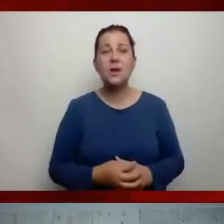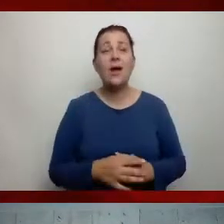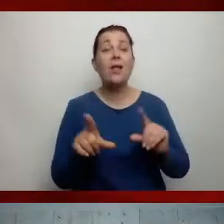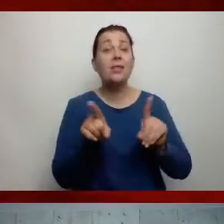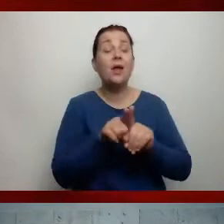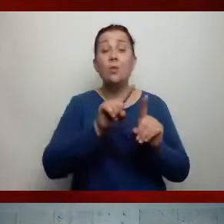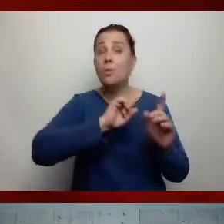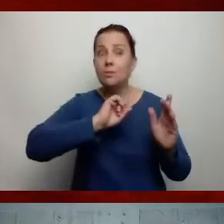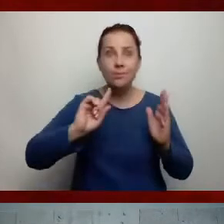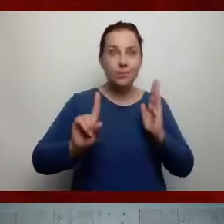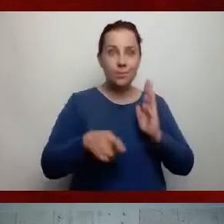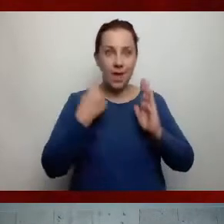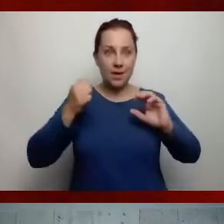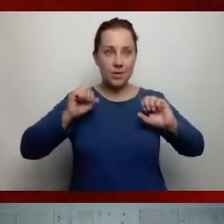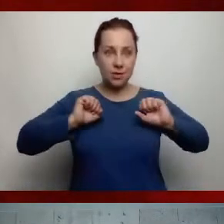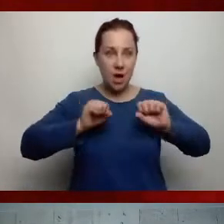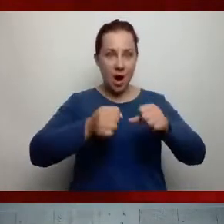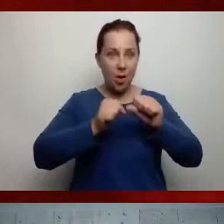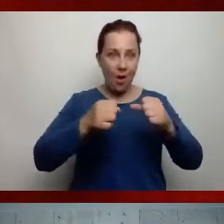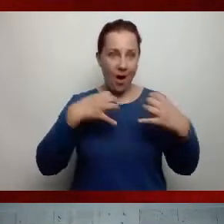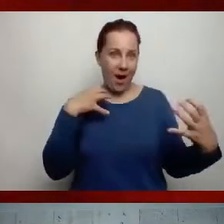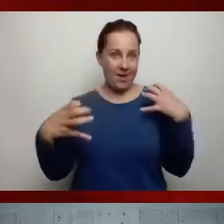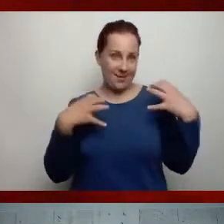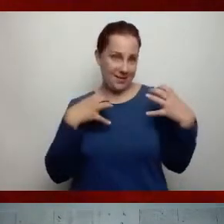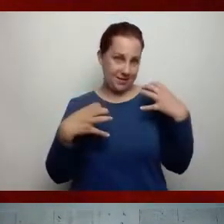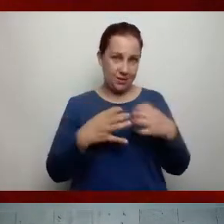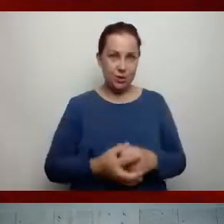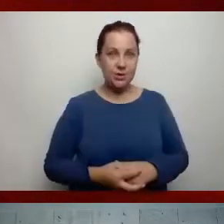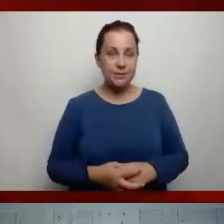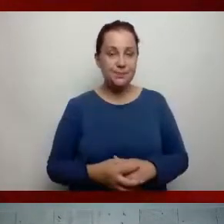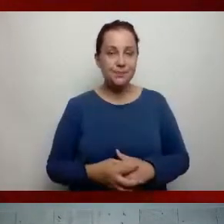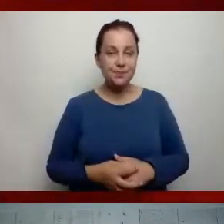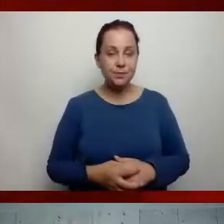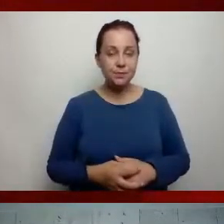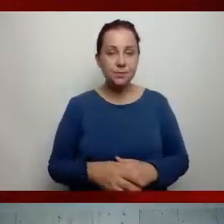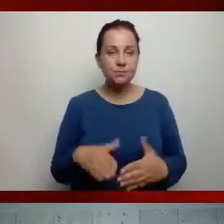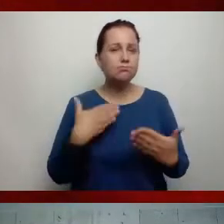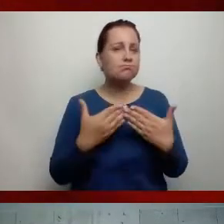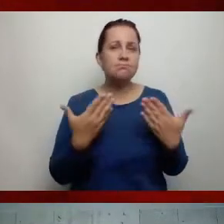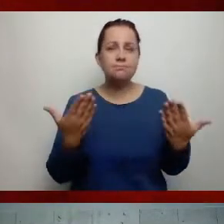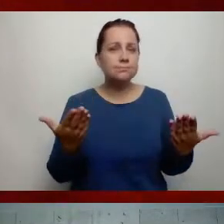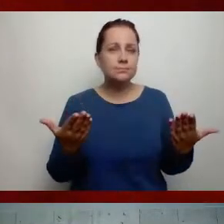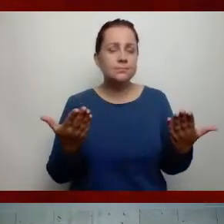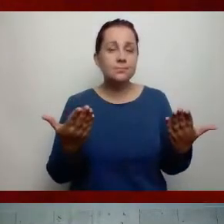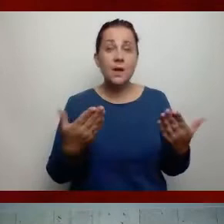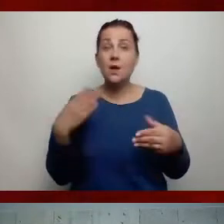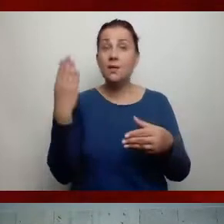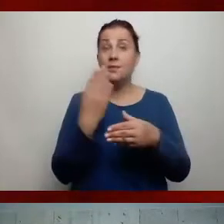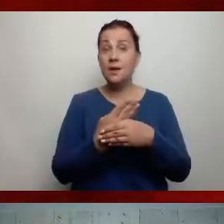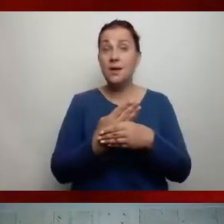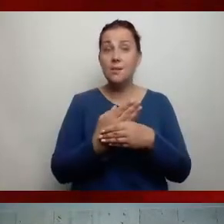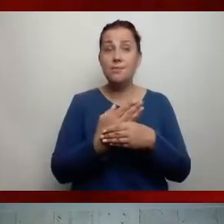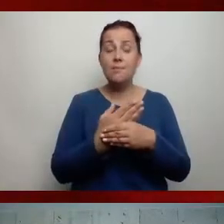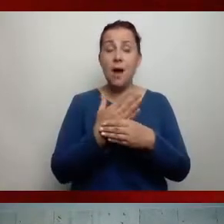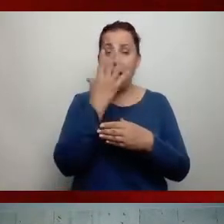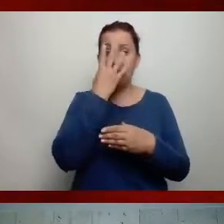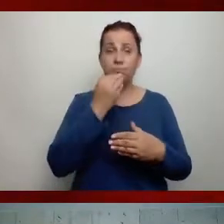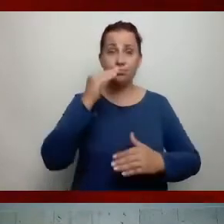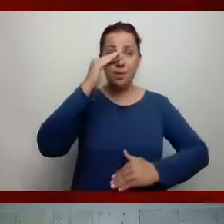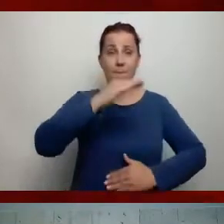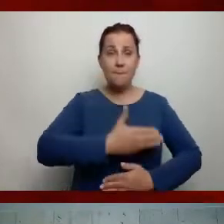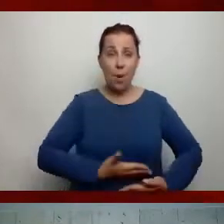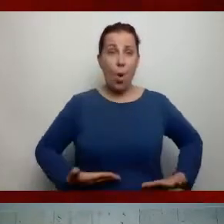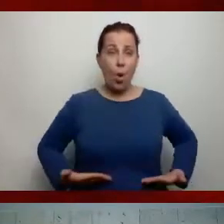pionierskie działanie artystyczne. Dlatego, że firma portretowa, która miała